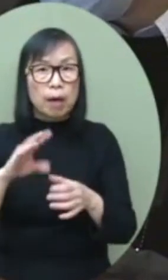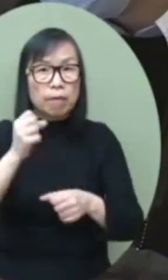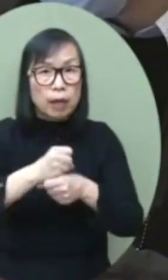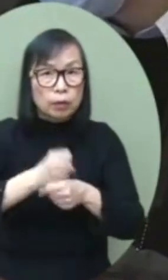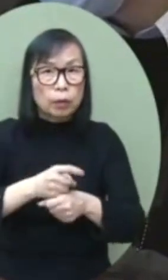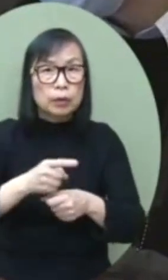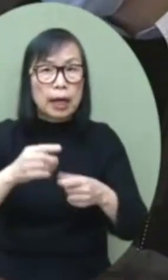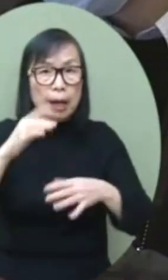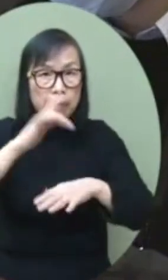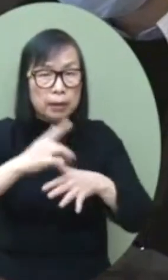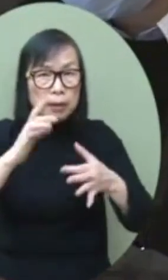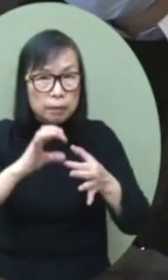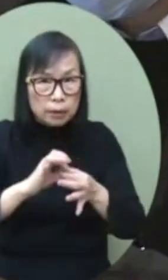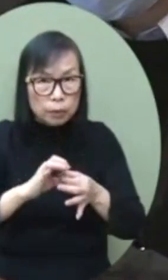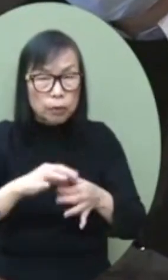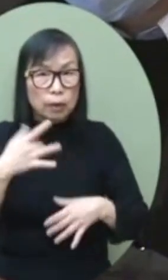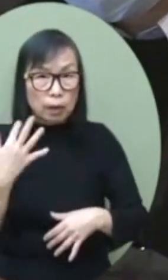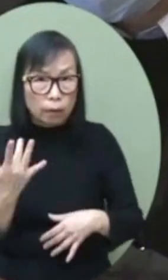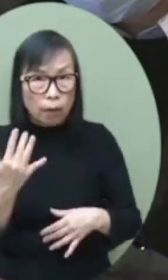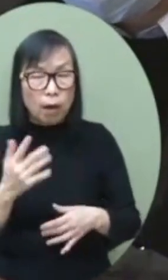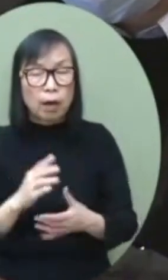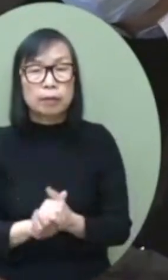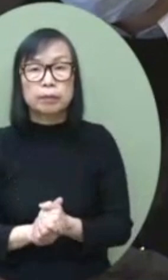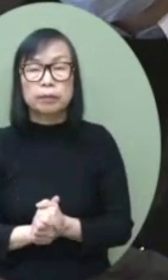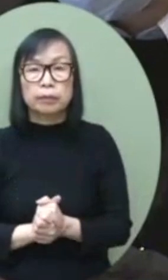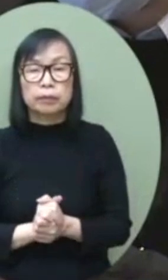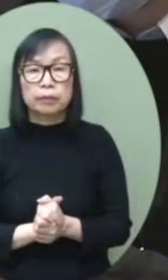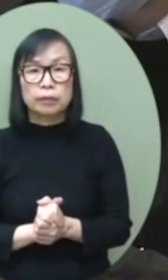邊有幾多位密切接觸者咧？等等，唔該。